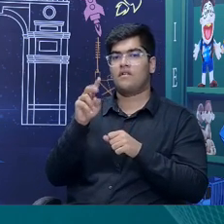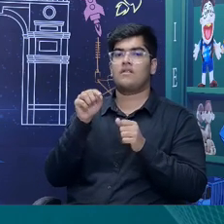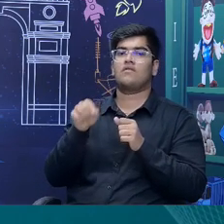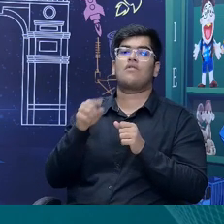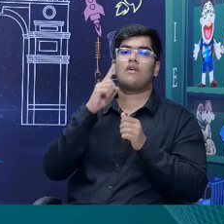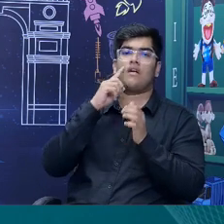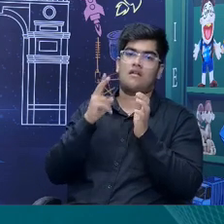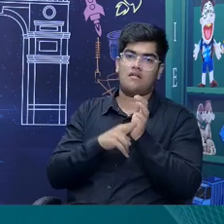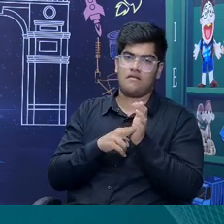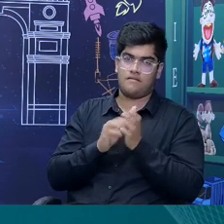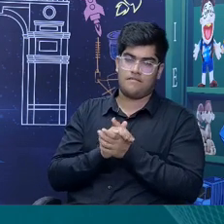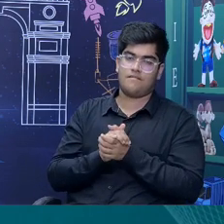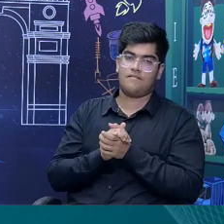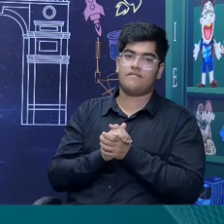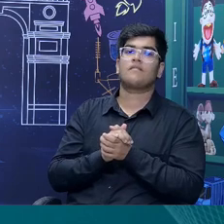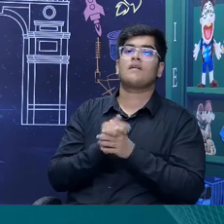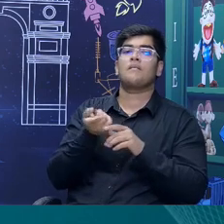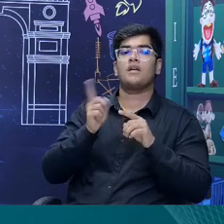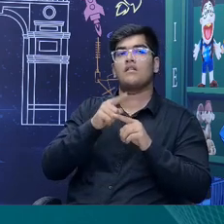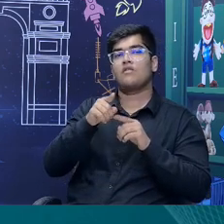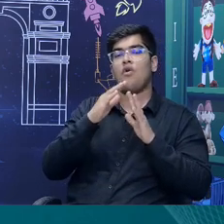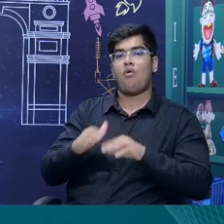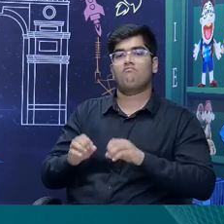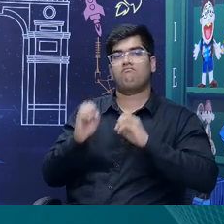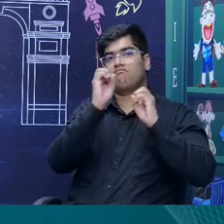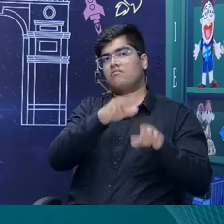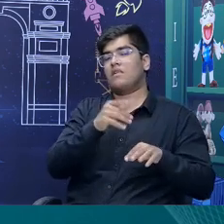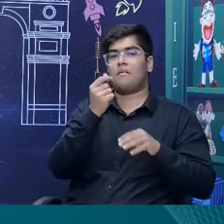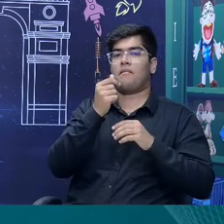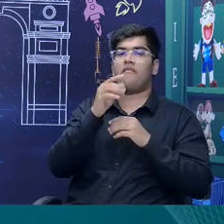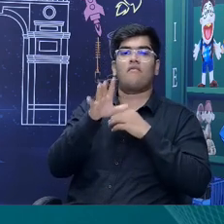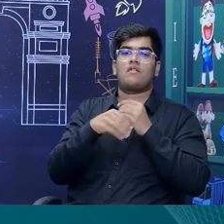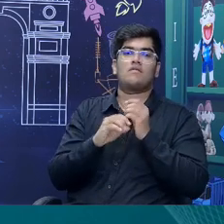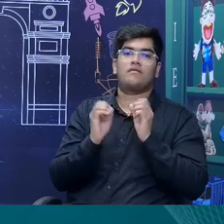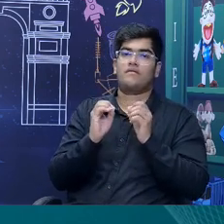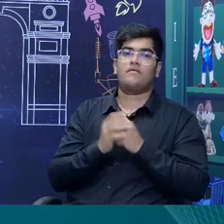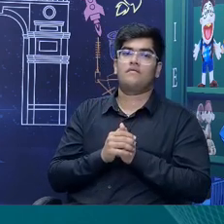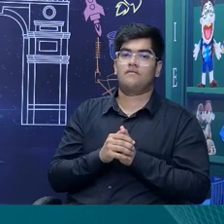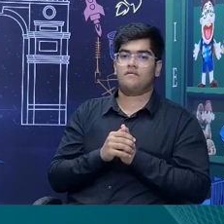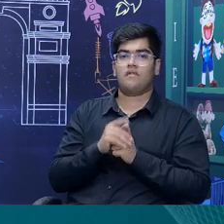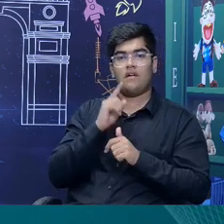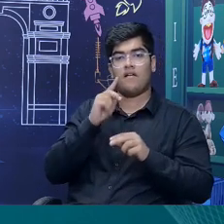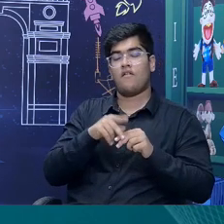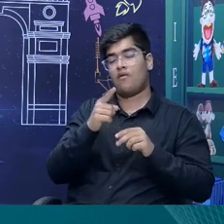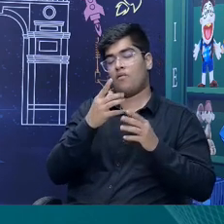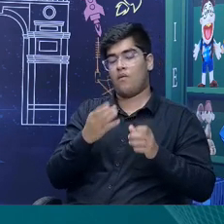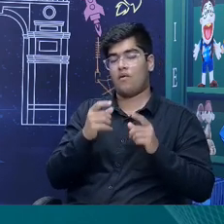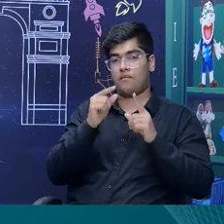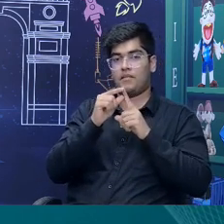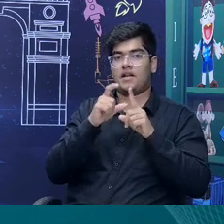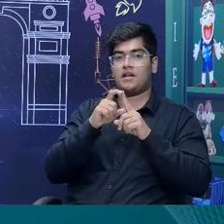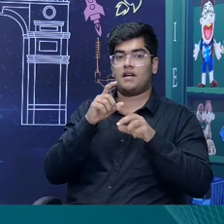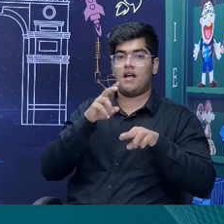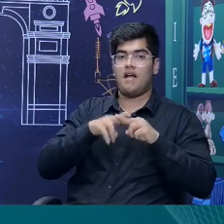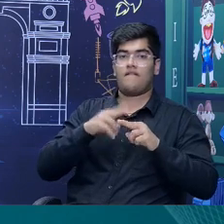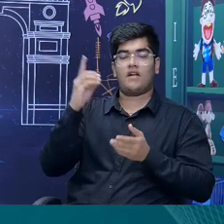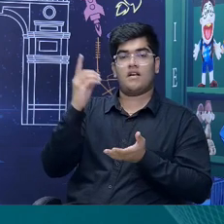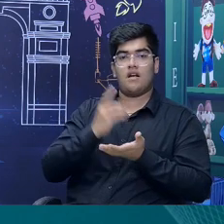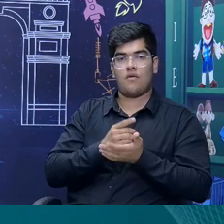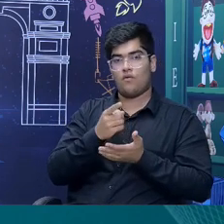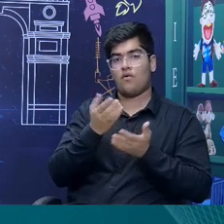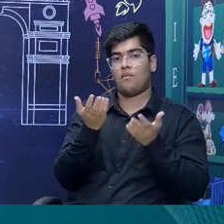ये साड़ी किताबें आपको आपके घर पर डिलीवर की जाएंगे और आप यदि इनका पीएफ वर्जन डाउनलोड करना चाहते हैं तो